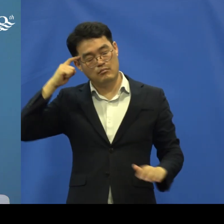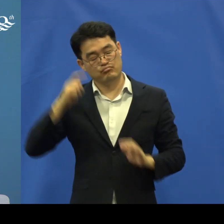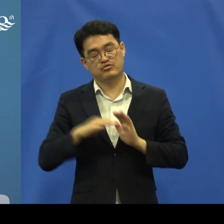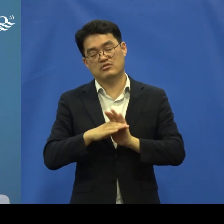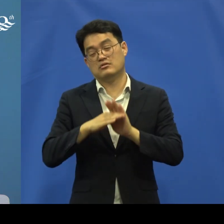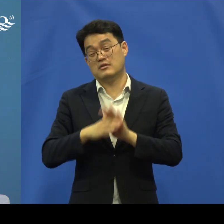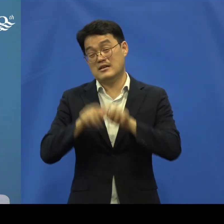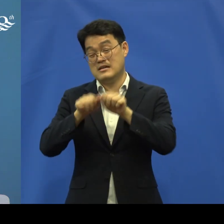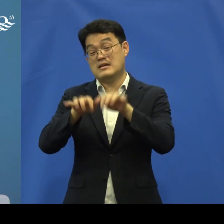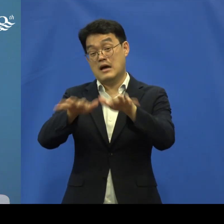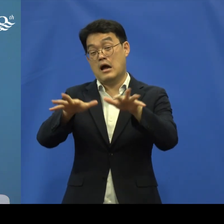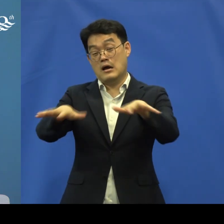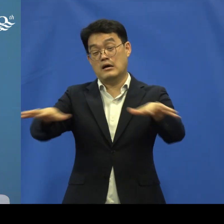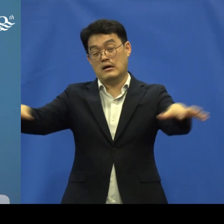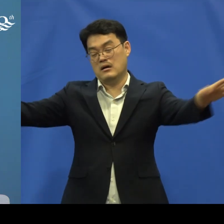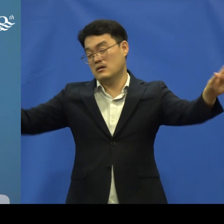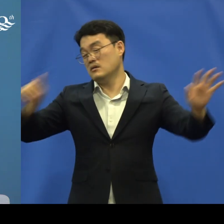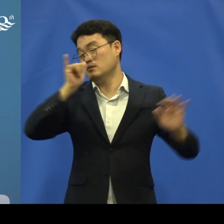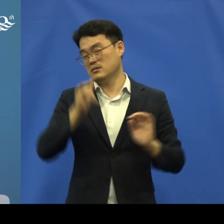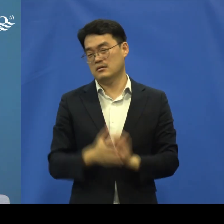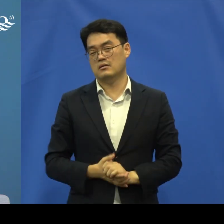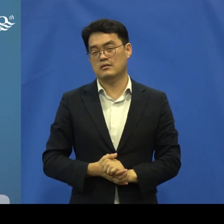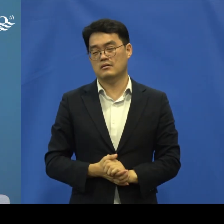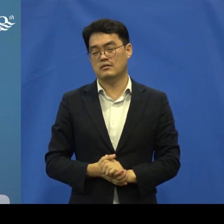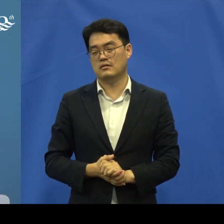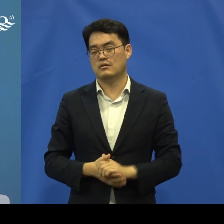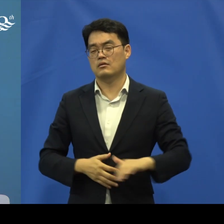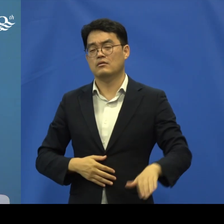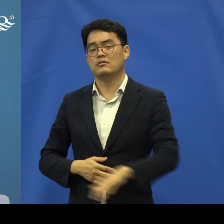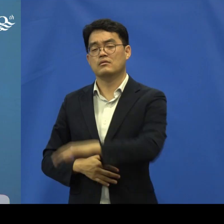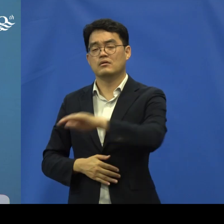우리 교회에 참 좋은 전통이 그거예요. 입